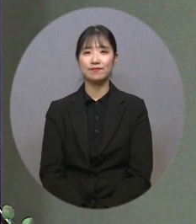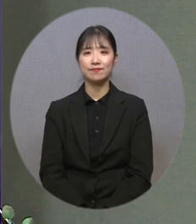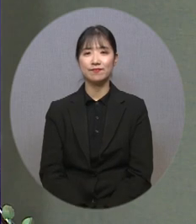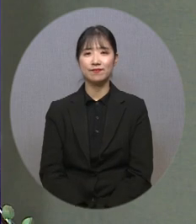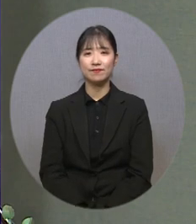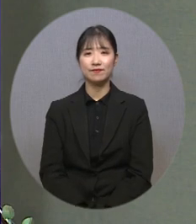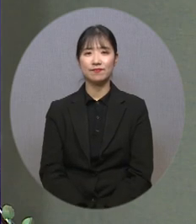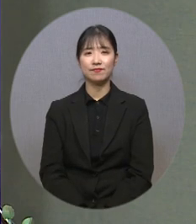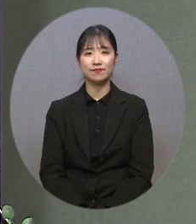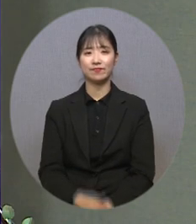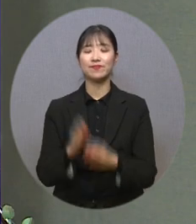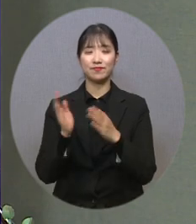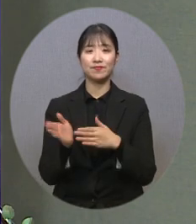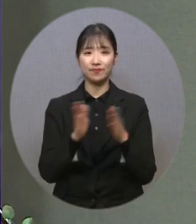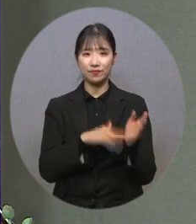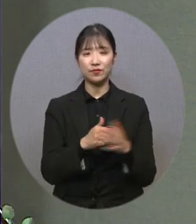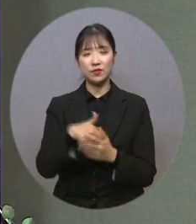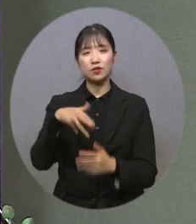네. 그러면 여기서